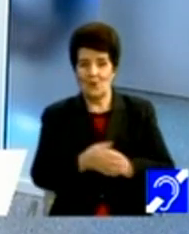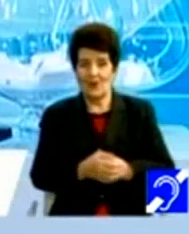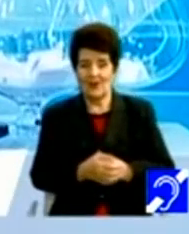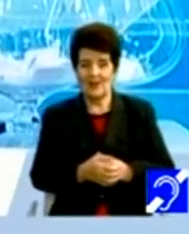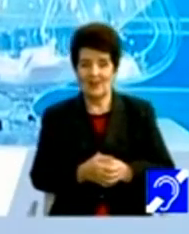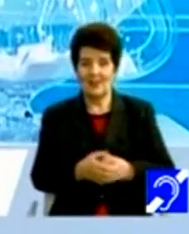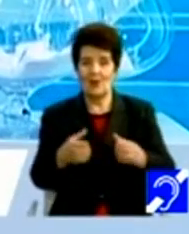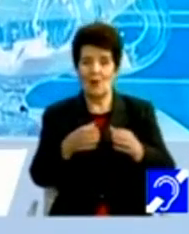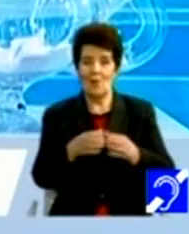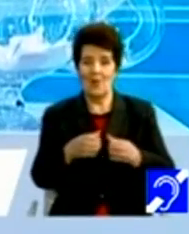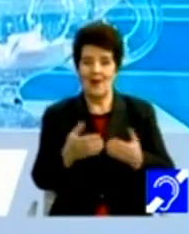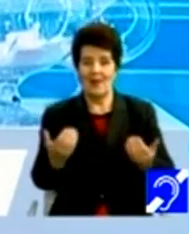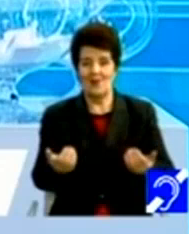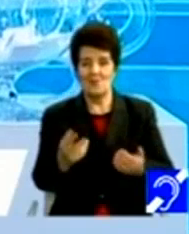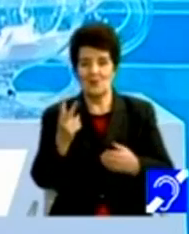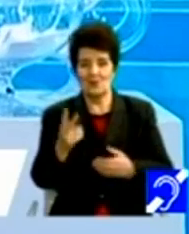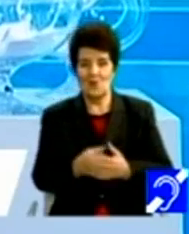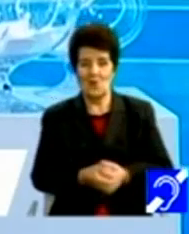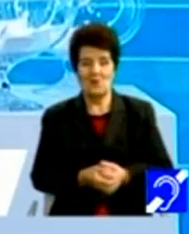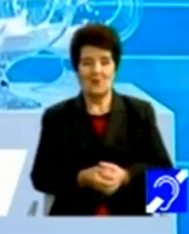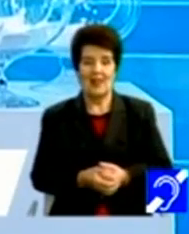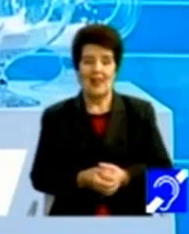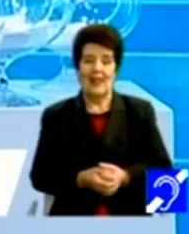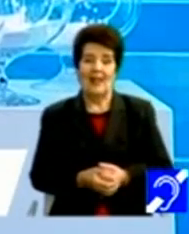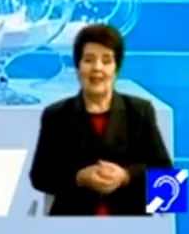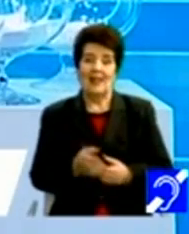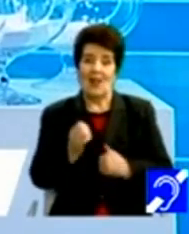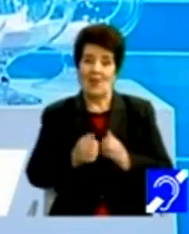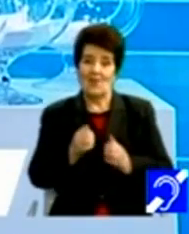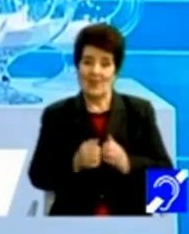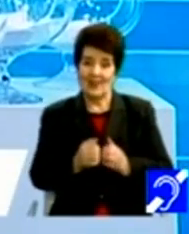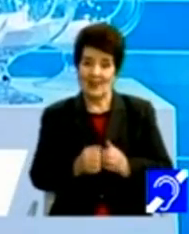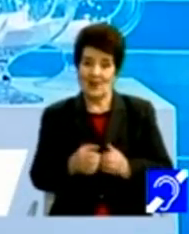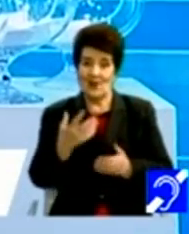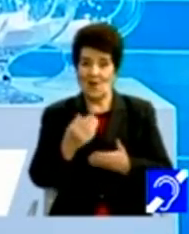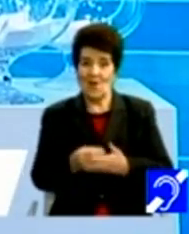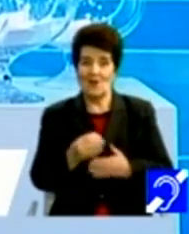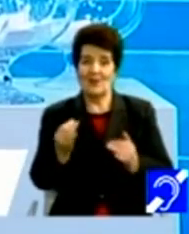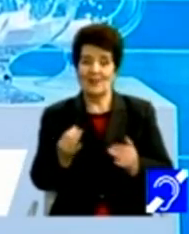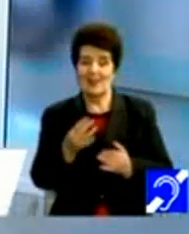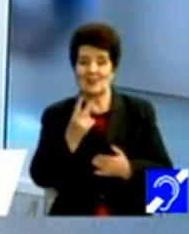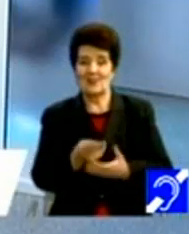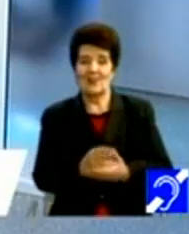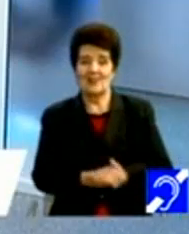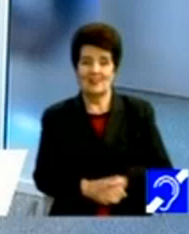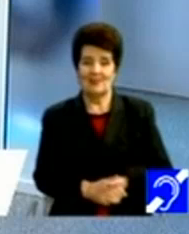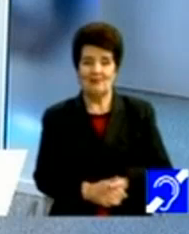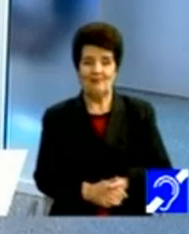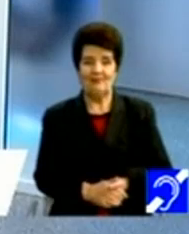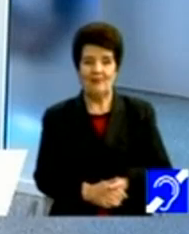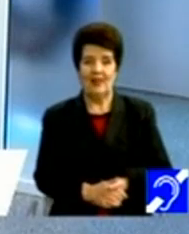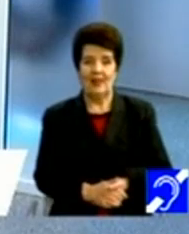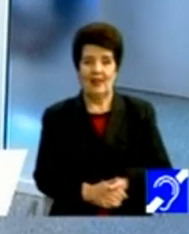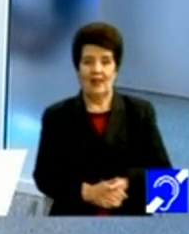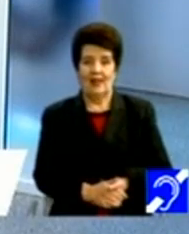finalul campaniei, nu o să mai avem loc pe pupitru de atâtea boluri, dar fiecare e cu rostul lui, o să vedeți imediat.